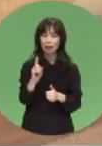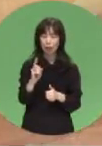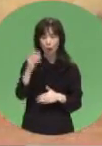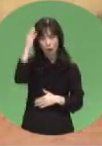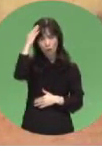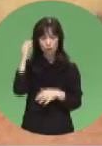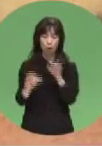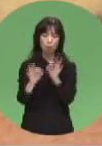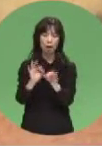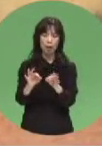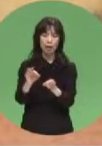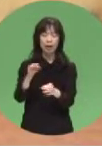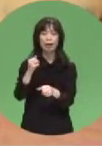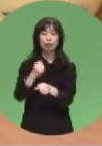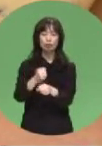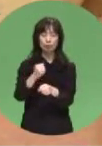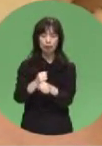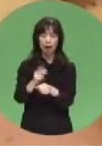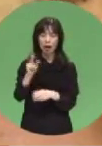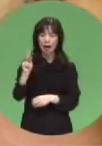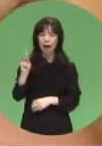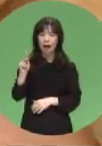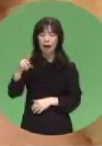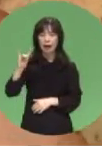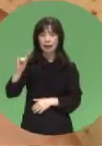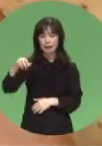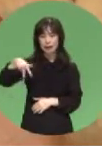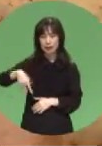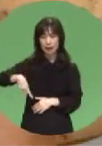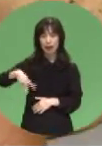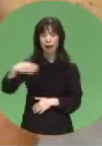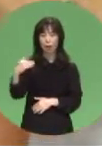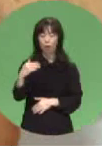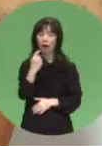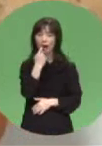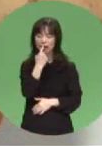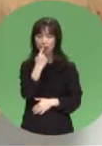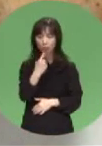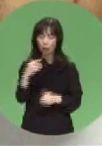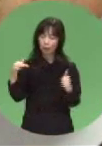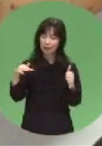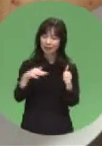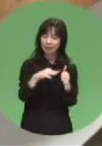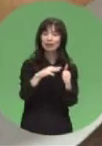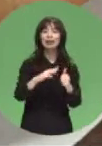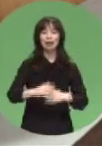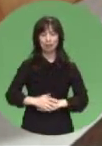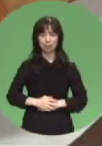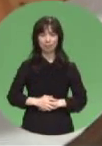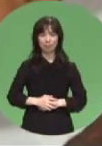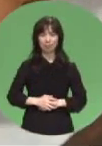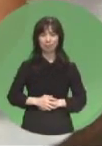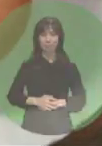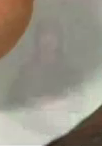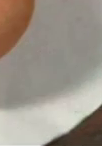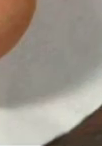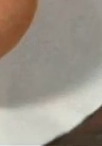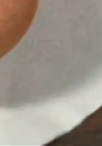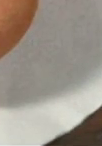を使いまして作りましたきなこ味もとても香ばしくて人気があります。